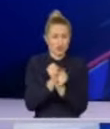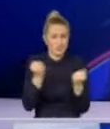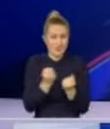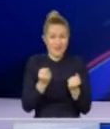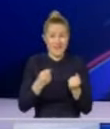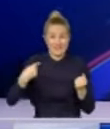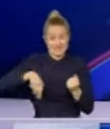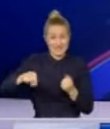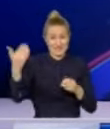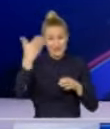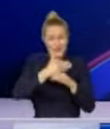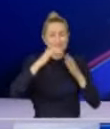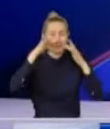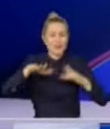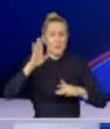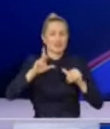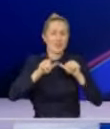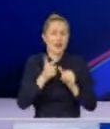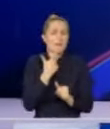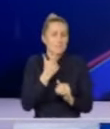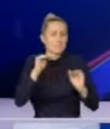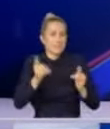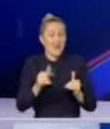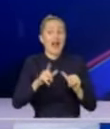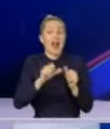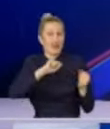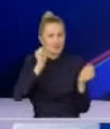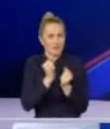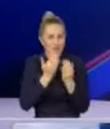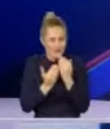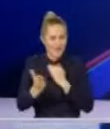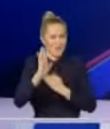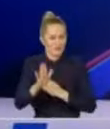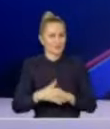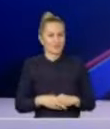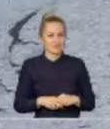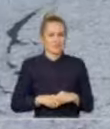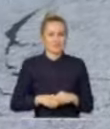spadnie nieco mniej, to mróz nadal będzie dawał się we znaki. Waldemar Stankiewicz.